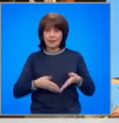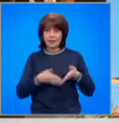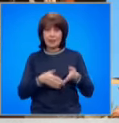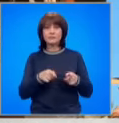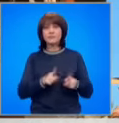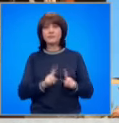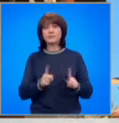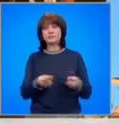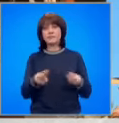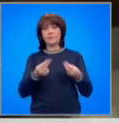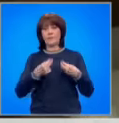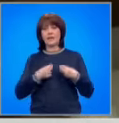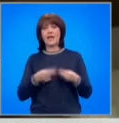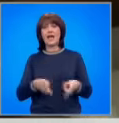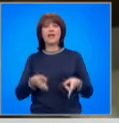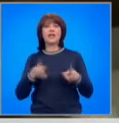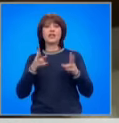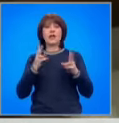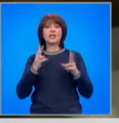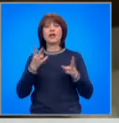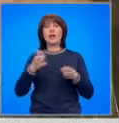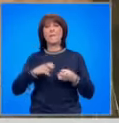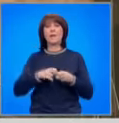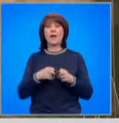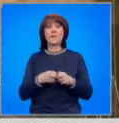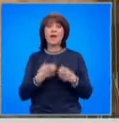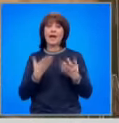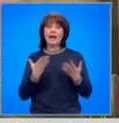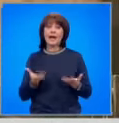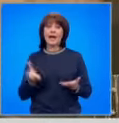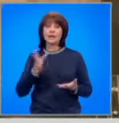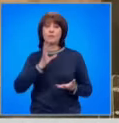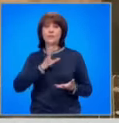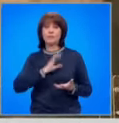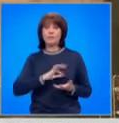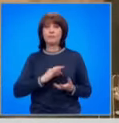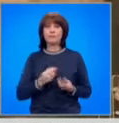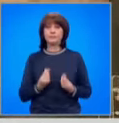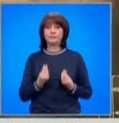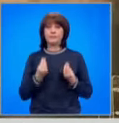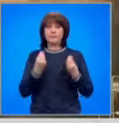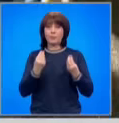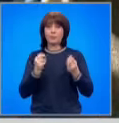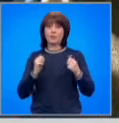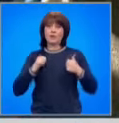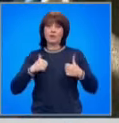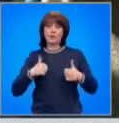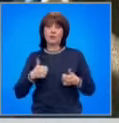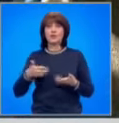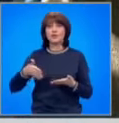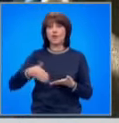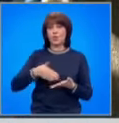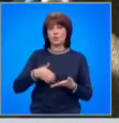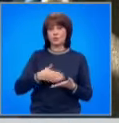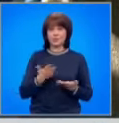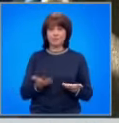даде решение на генералния проблем. Как да получим по-добър туристически продукт на поносими цени?